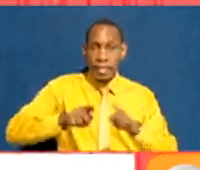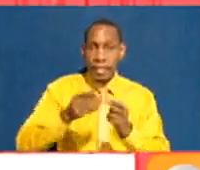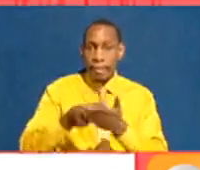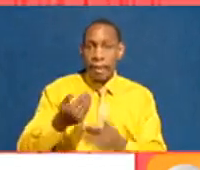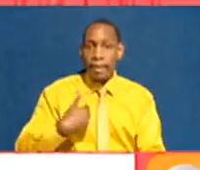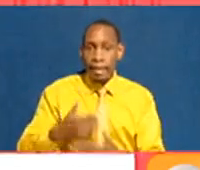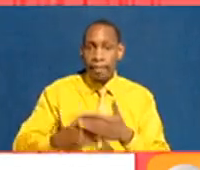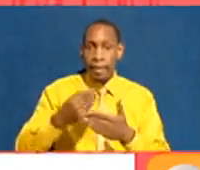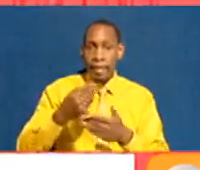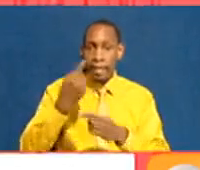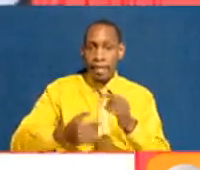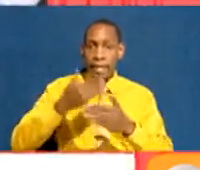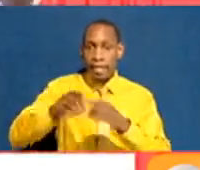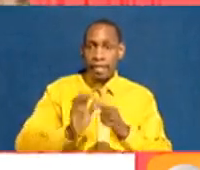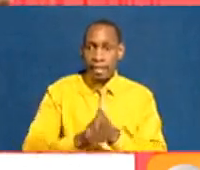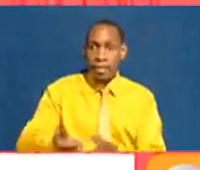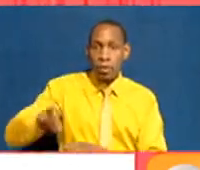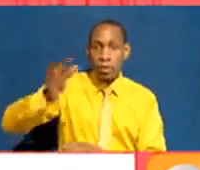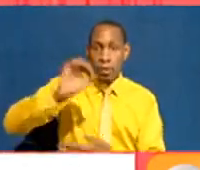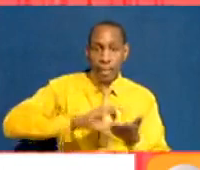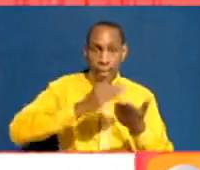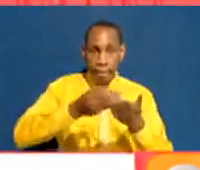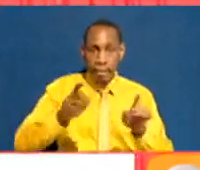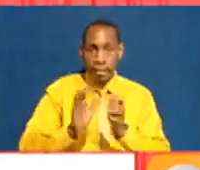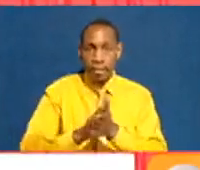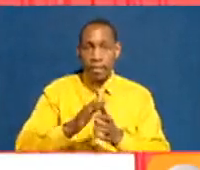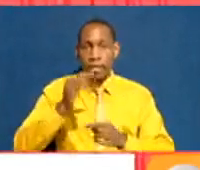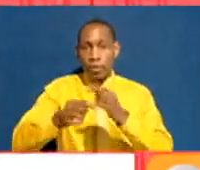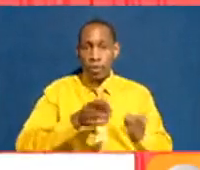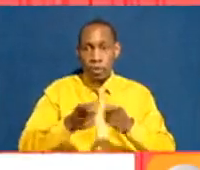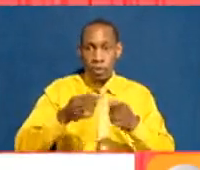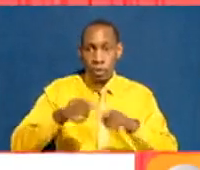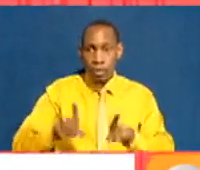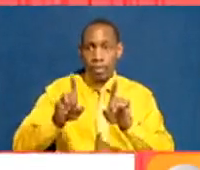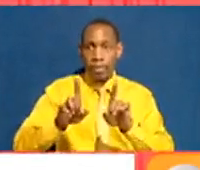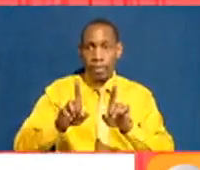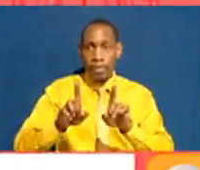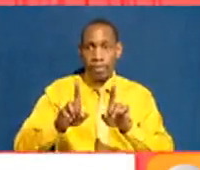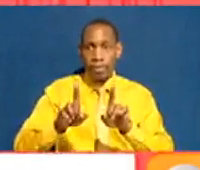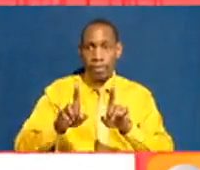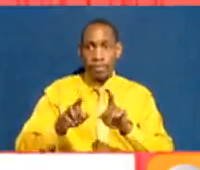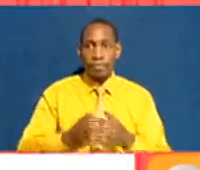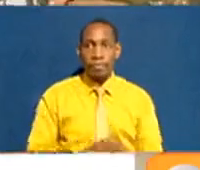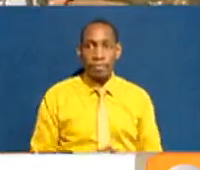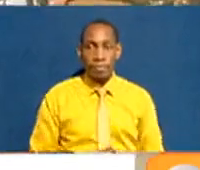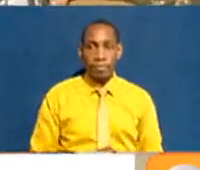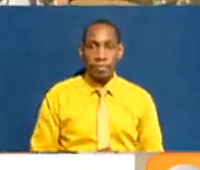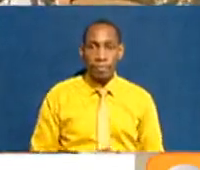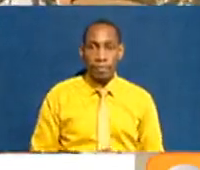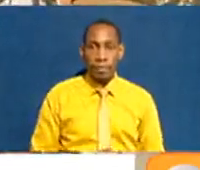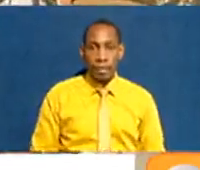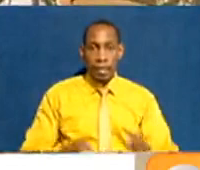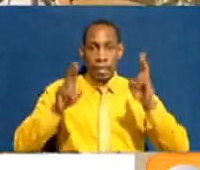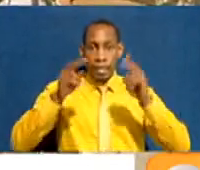pesa ya mwaka ujao, ndio tuongeze hustlers fund na tuweze kusimamia kama watu wa taifa letu la Kenya. Swala